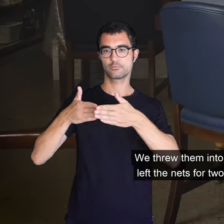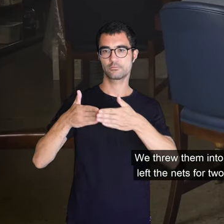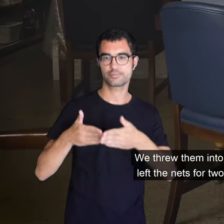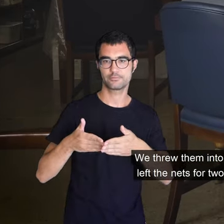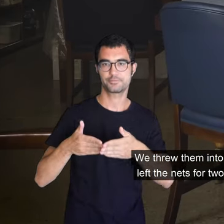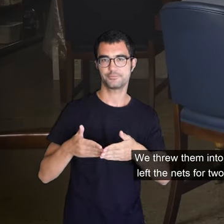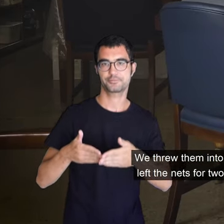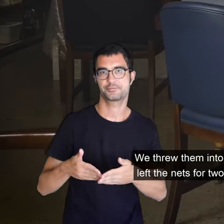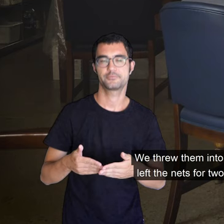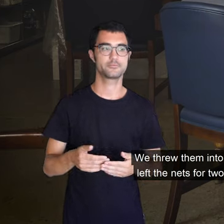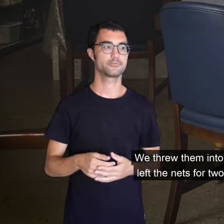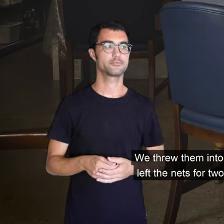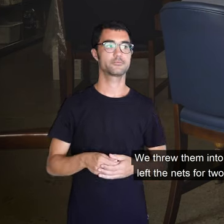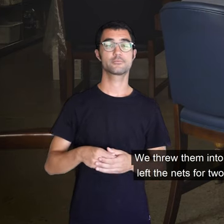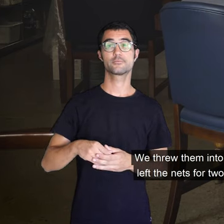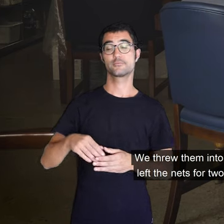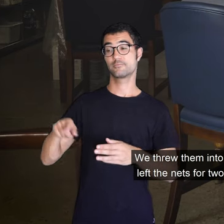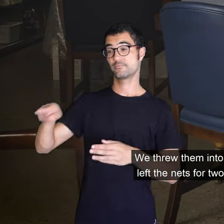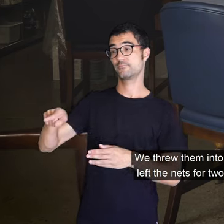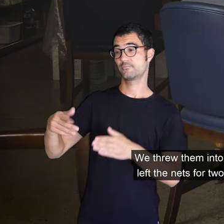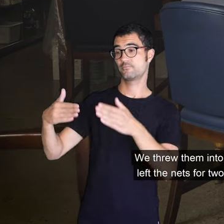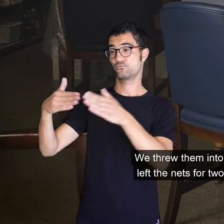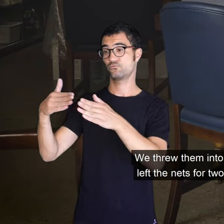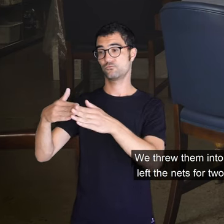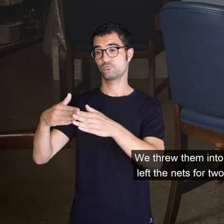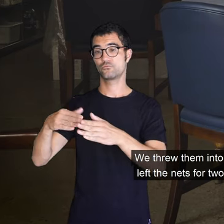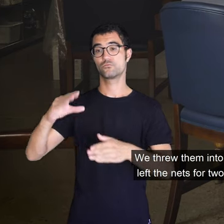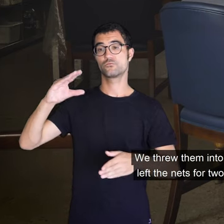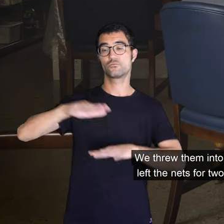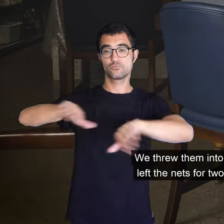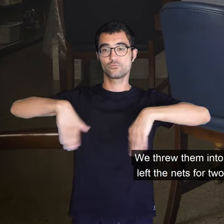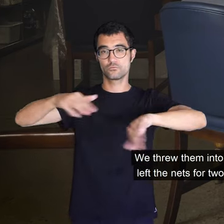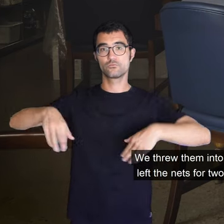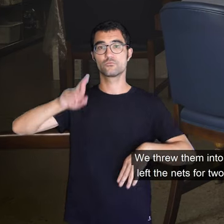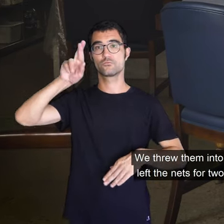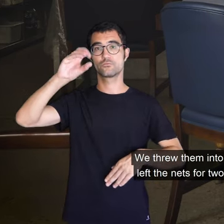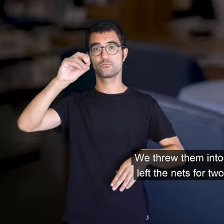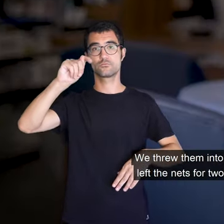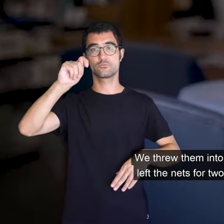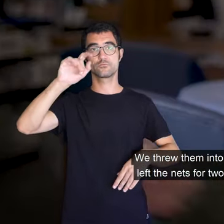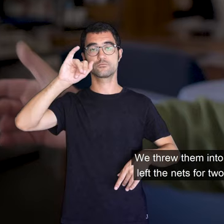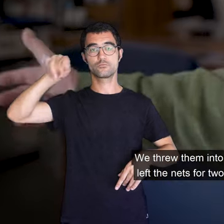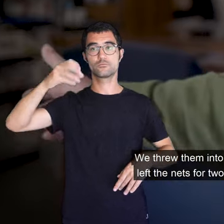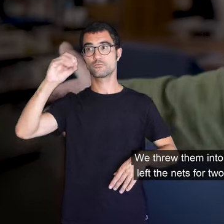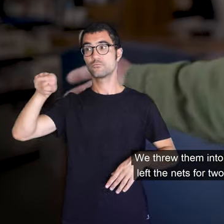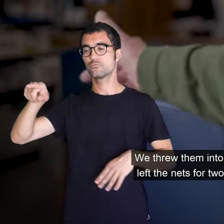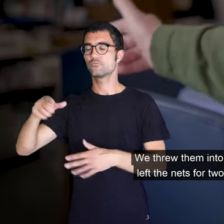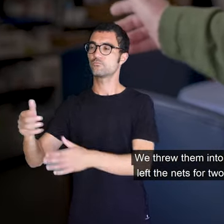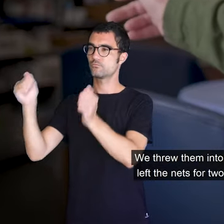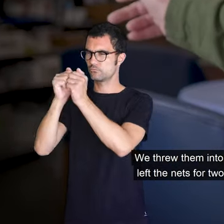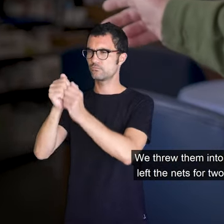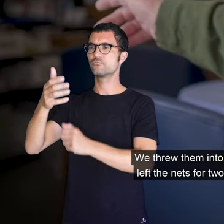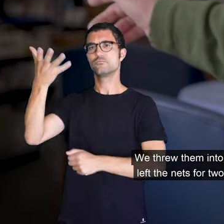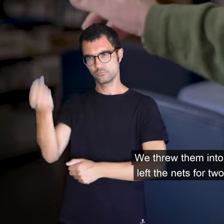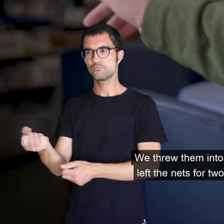I són en el morro de Cala Roja, allà, que aixes predes. I res, venguérem aquí,